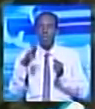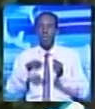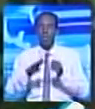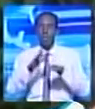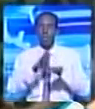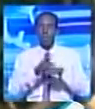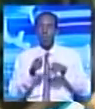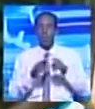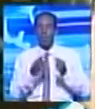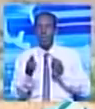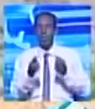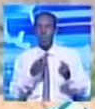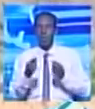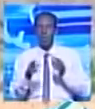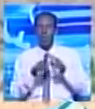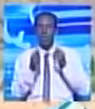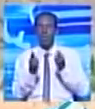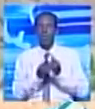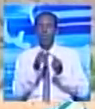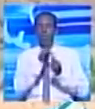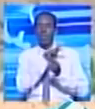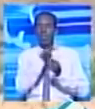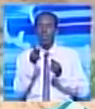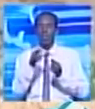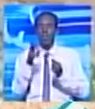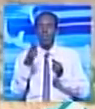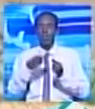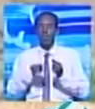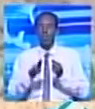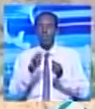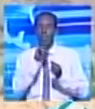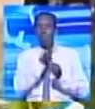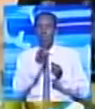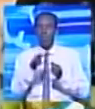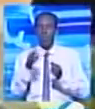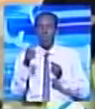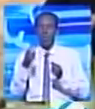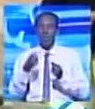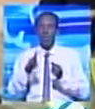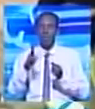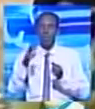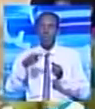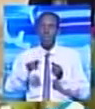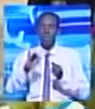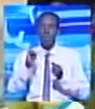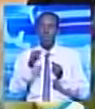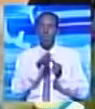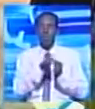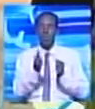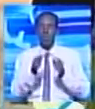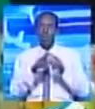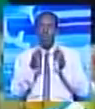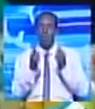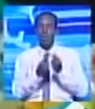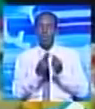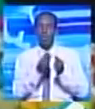une brève présentation, vous le voyez, de la formation. Cette visite d'inspection a été pour le général Zakaria Cheikh Ibrahim de s'imprégner des